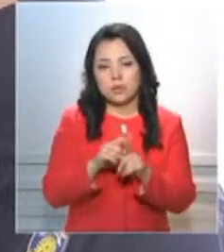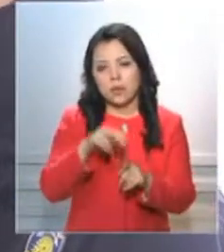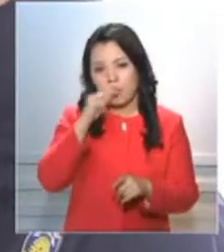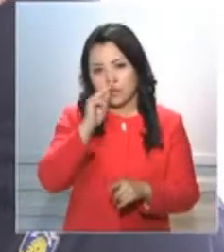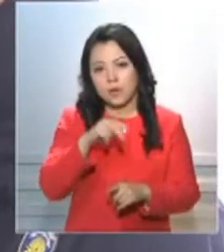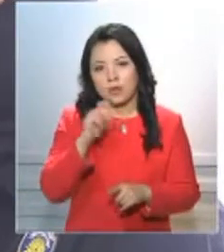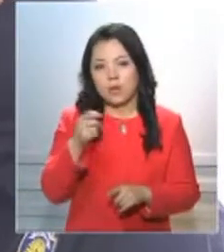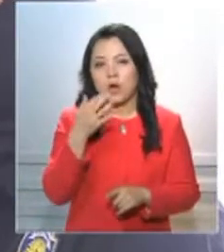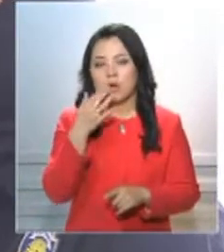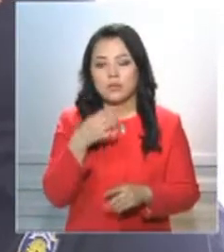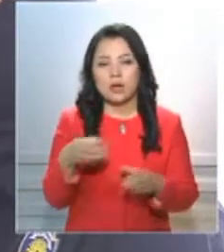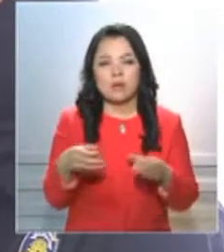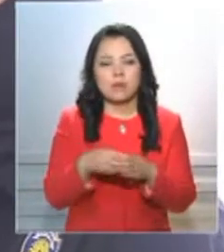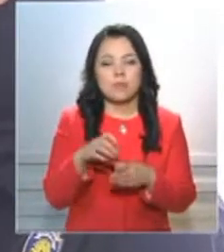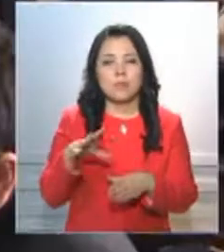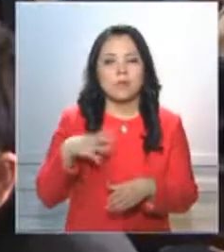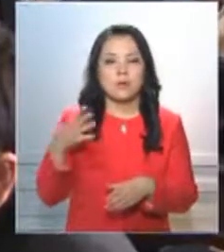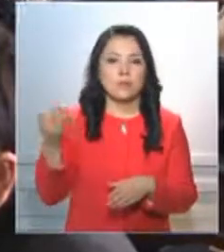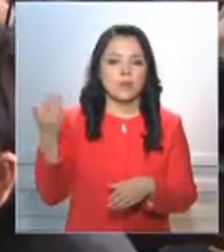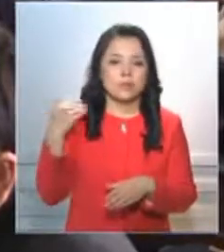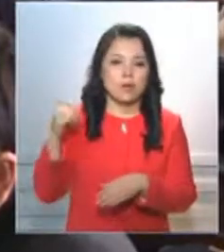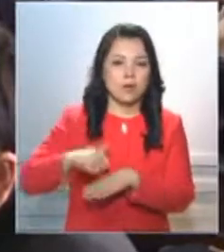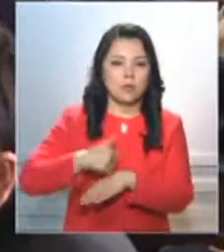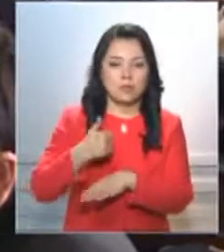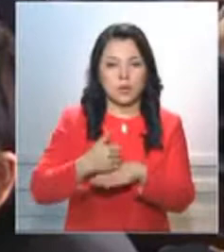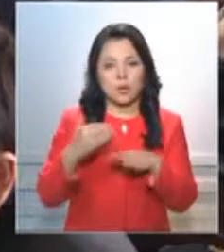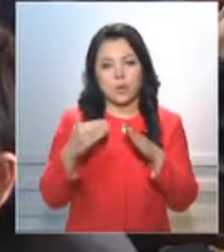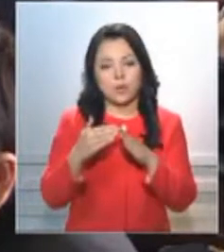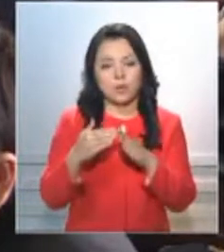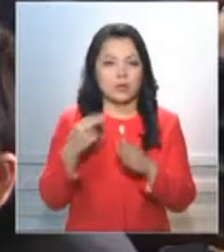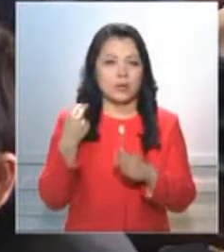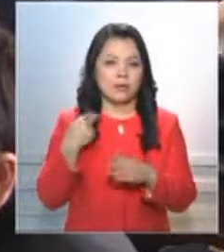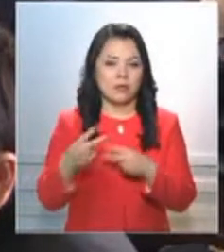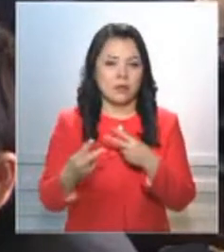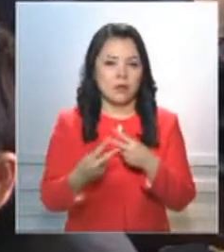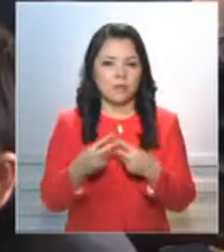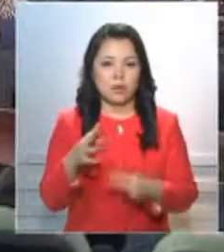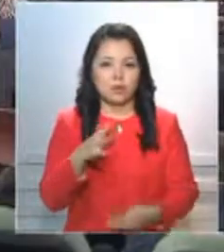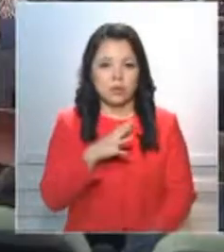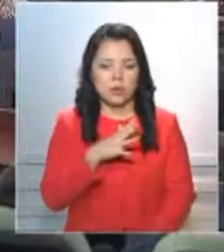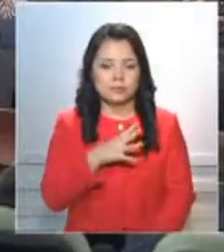басшысы өткен жылы маусым айында үй қамағына алынған болатын.